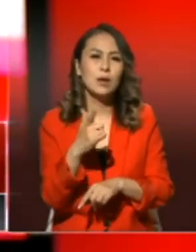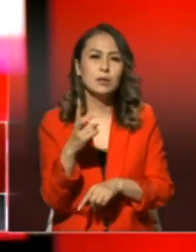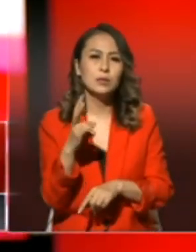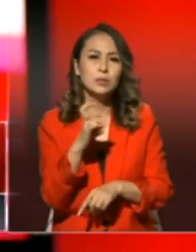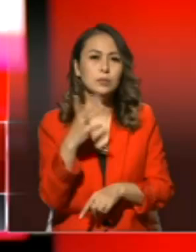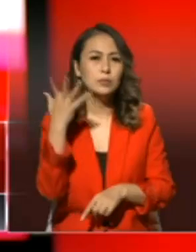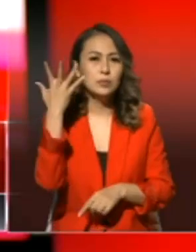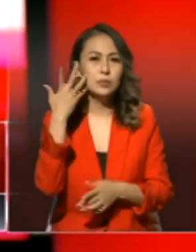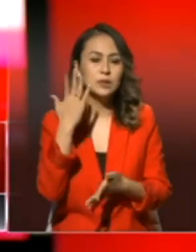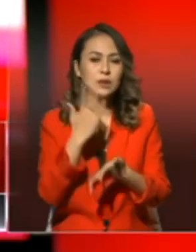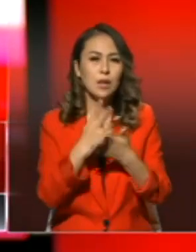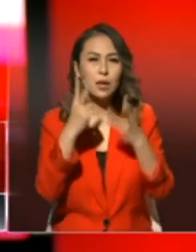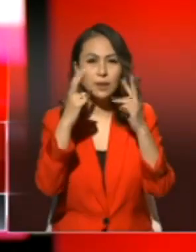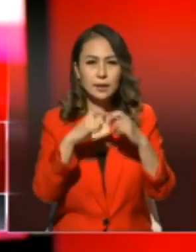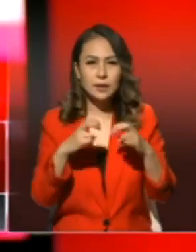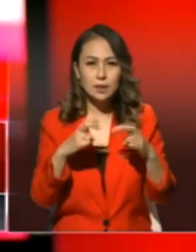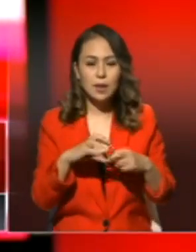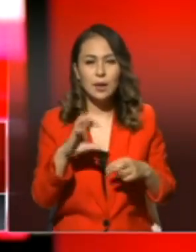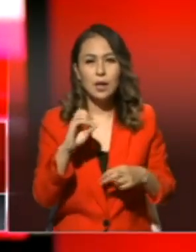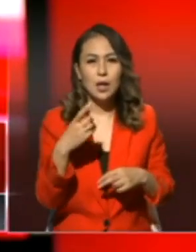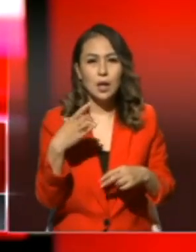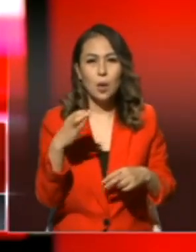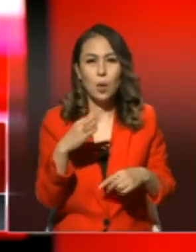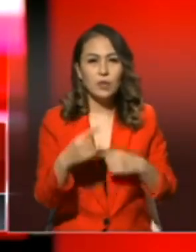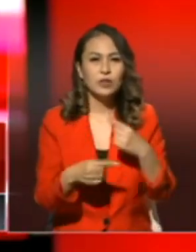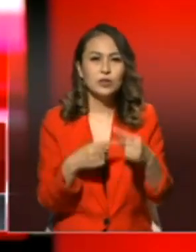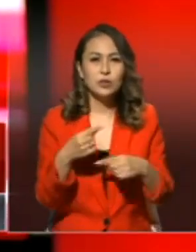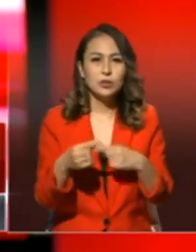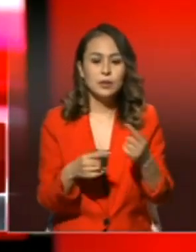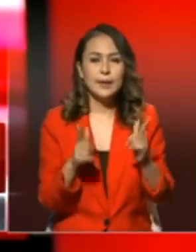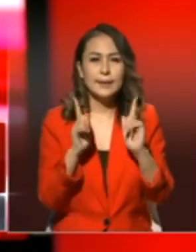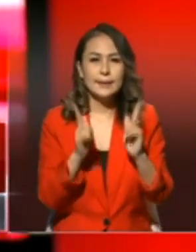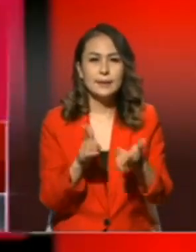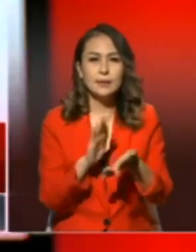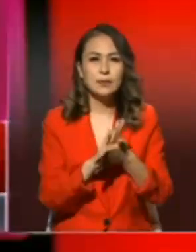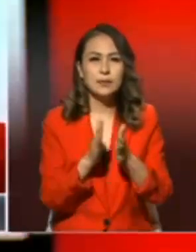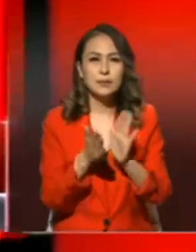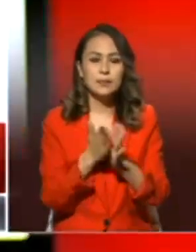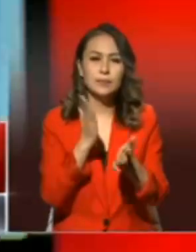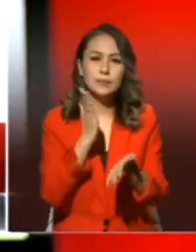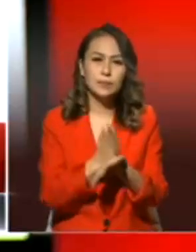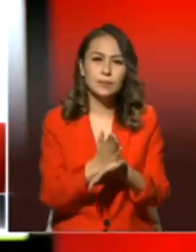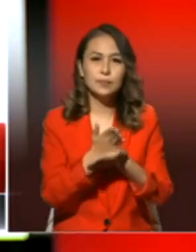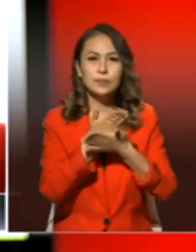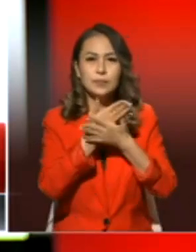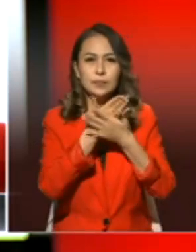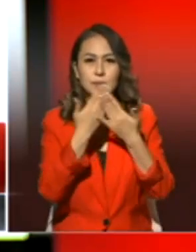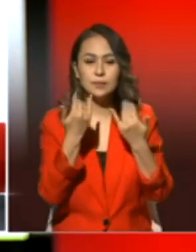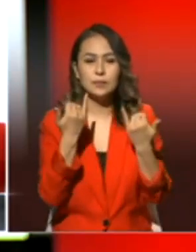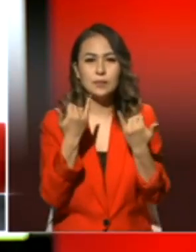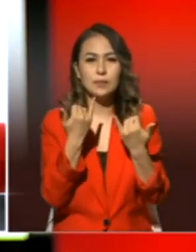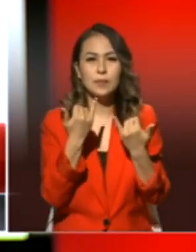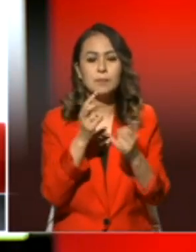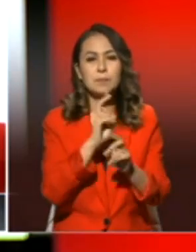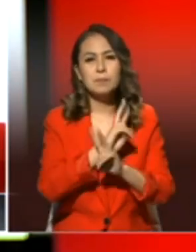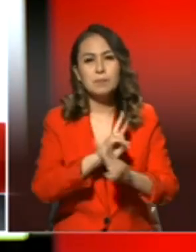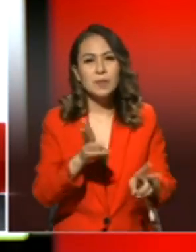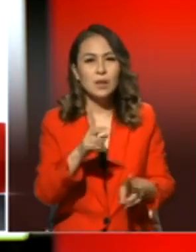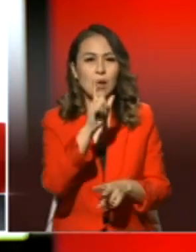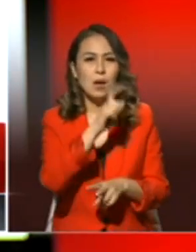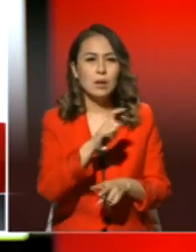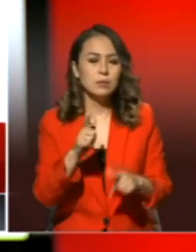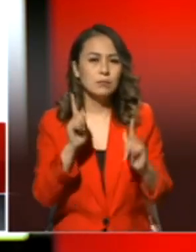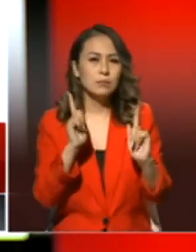неден тексереміз? ИГОФ арқылы адам келісім қалдырды ма екен, жоқ па екен. Сол кезде әлі бірде адамның келісімі